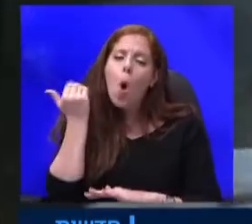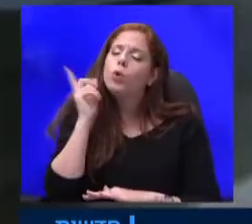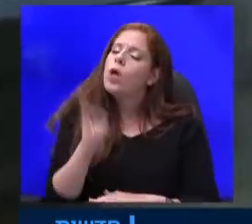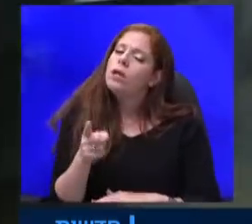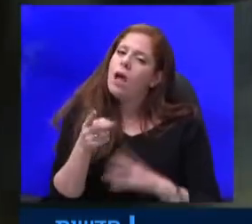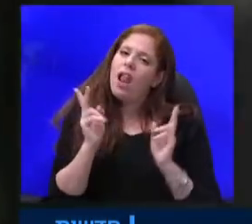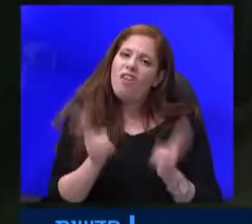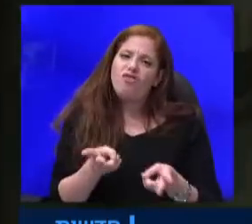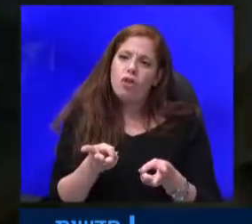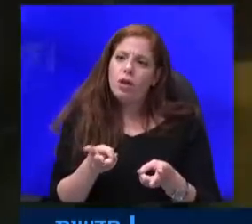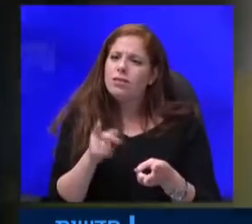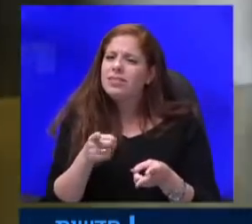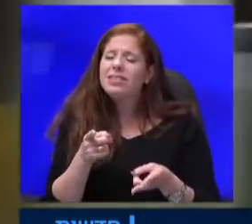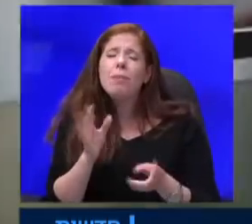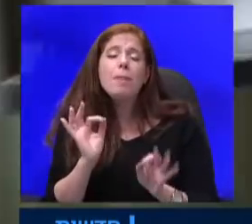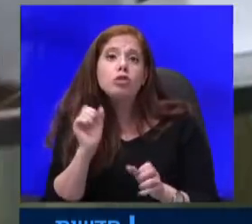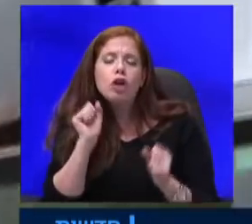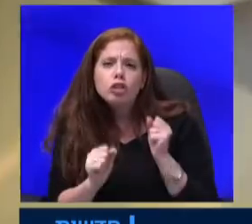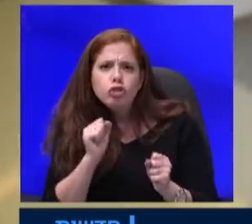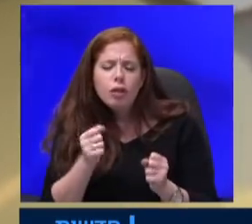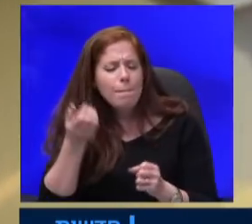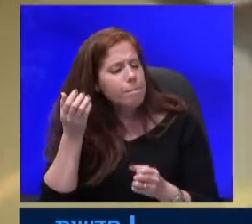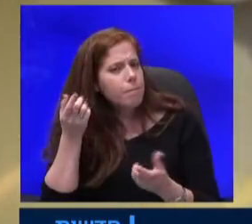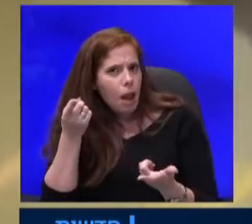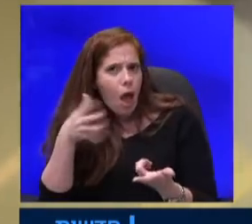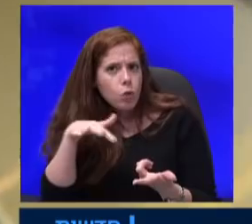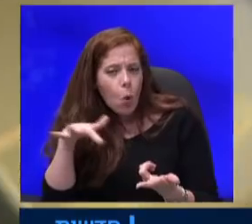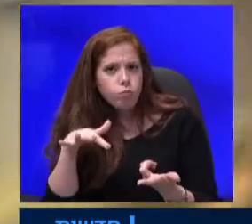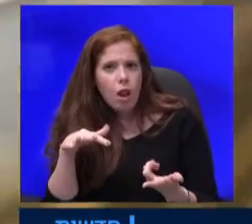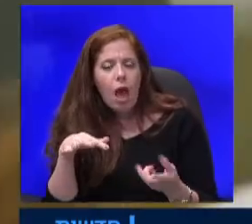מוות לתחום המסעדנות. שאסרו על מכירת טייק-אווי.